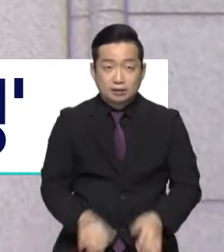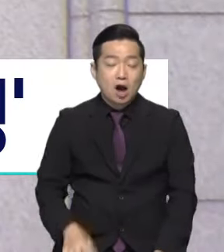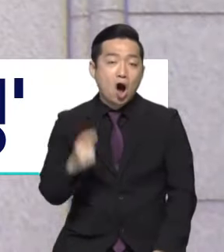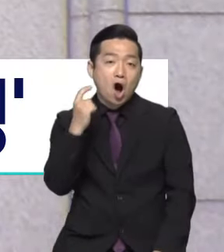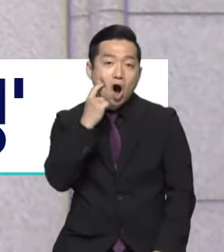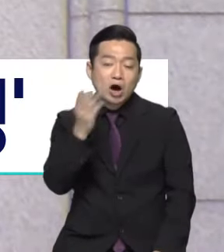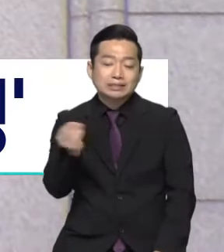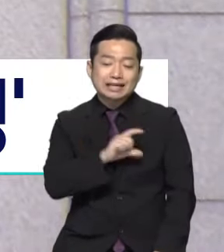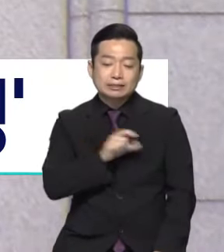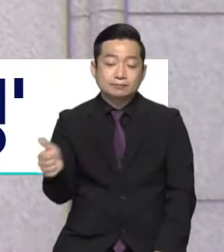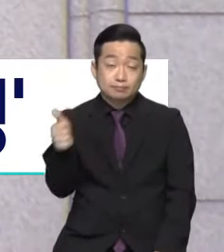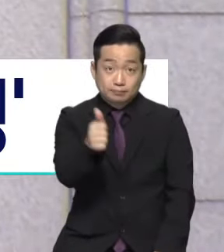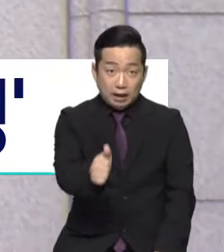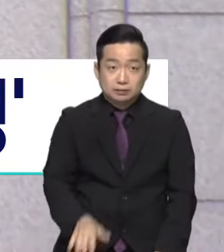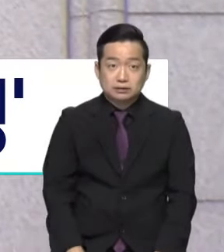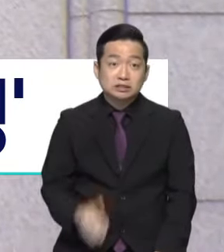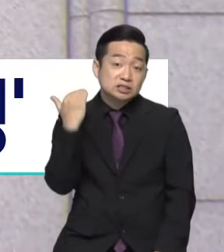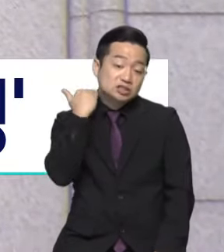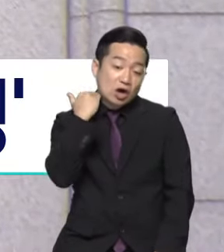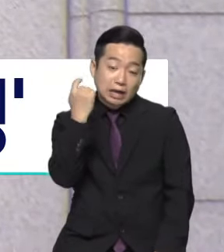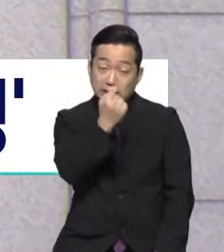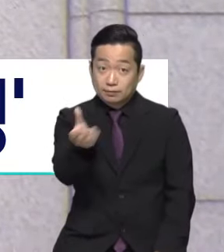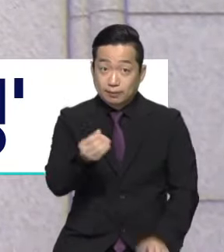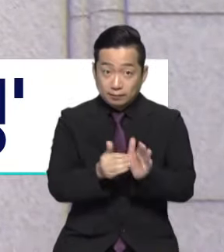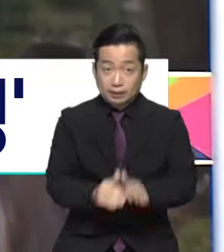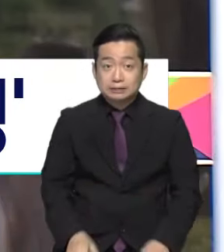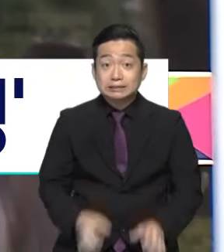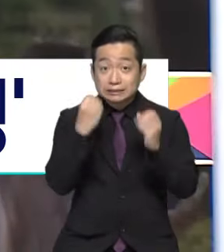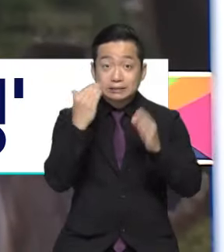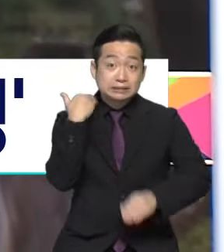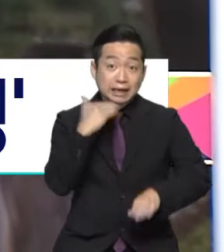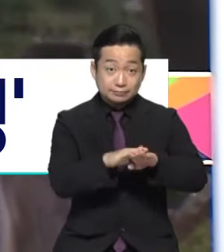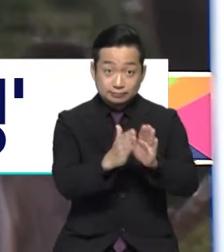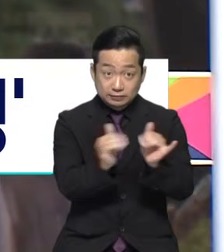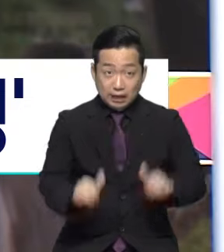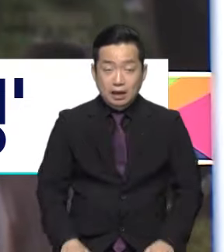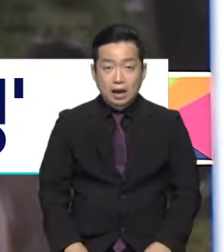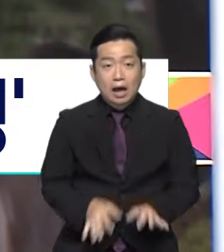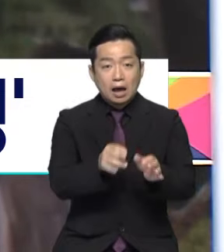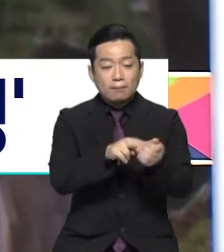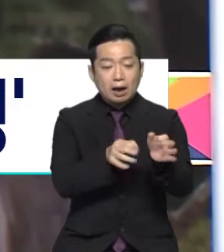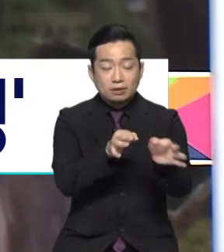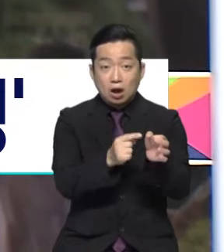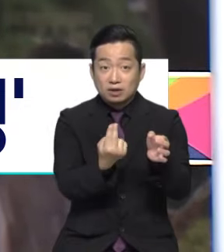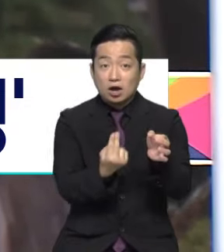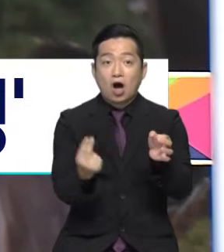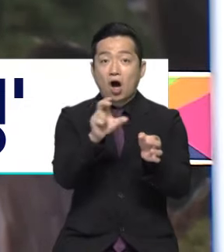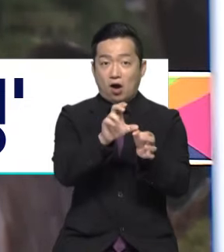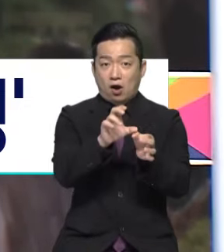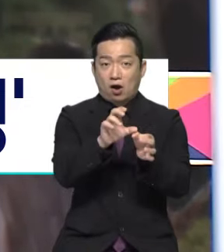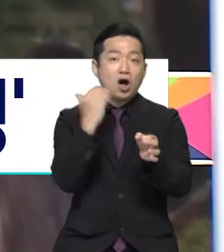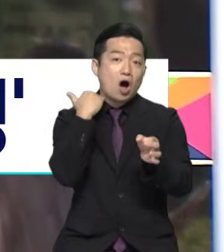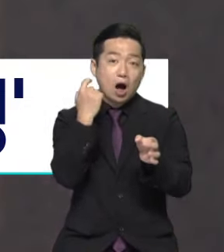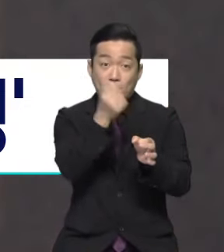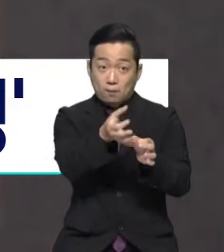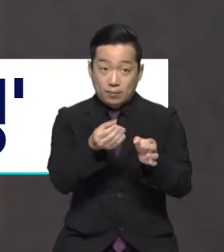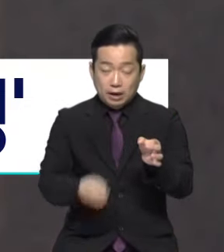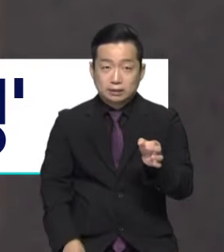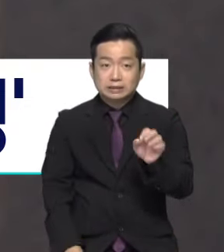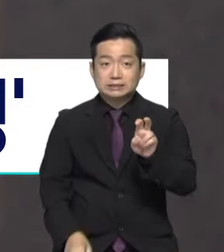임차인을 내세워 전세 대출을 받고 이어 신규 세입자들에게 매매가보다 더 비싼 전세보증금을 받아